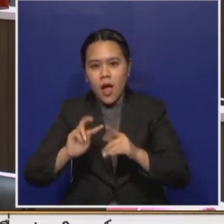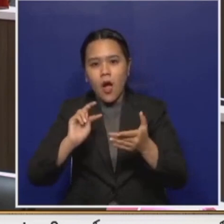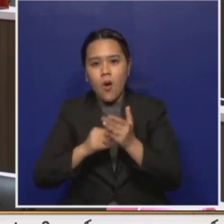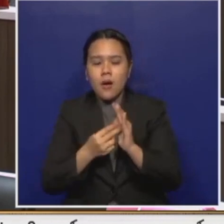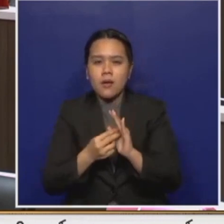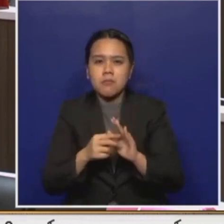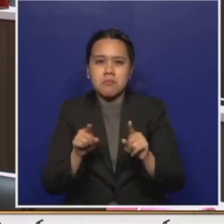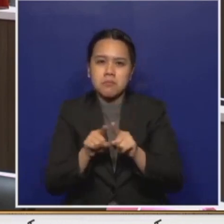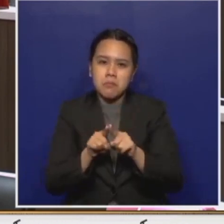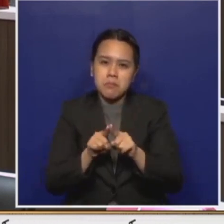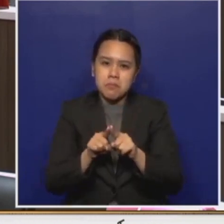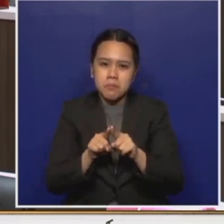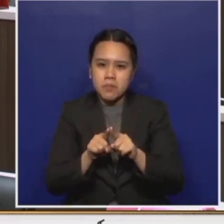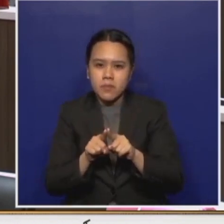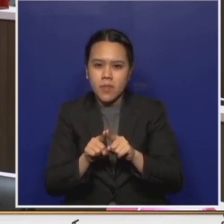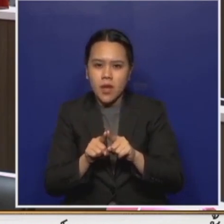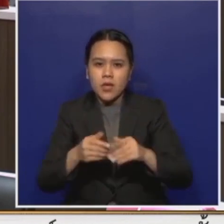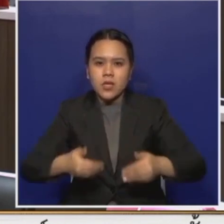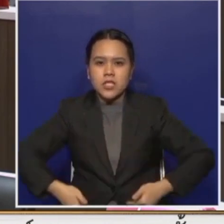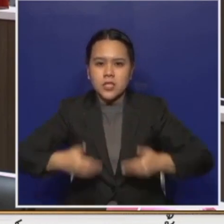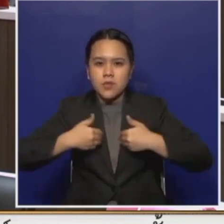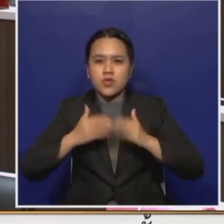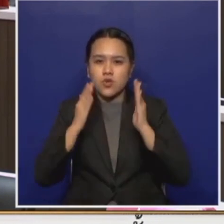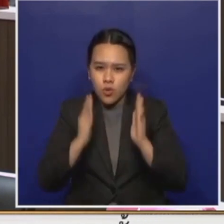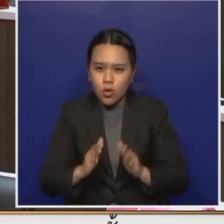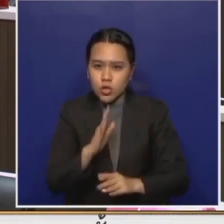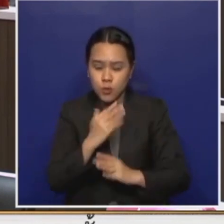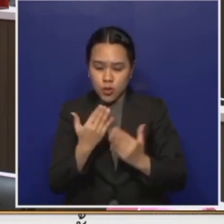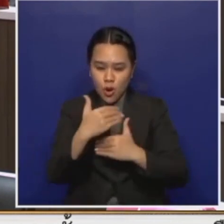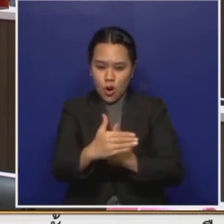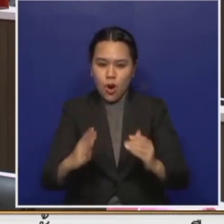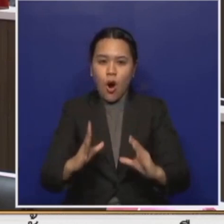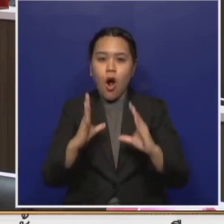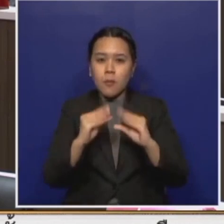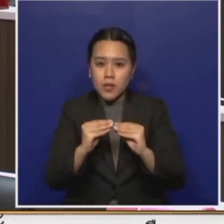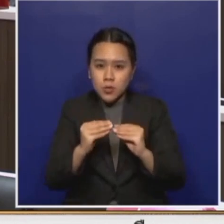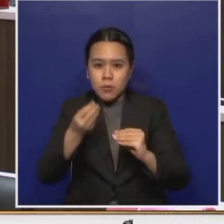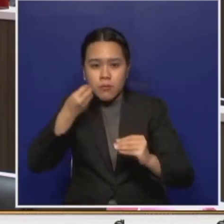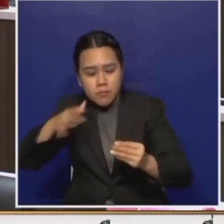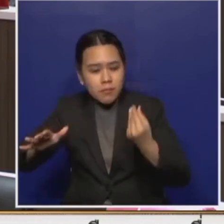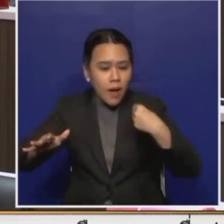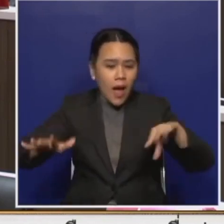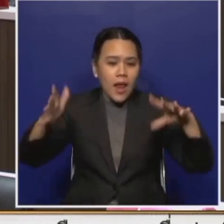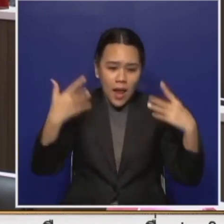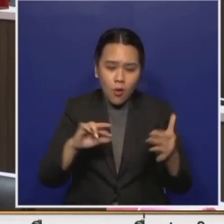ของความเป็นมนุษย์ครับ ออกจากห้องนี้ไป และก็คือความเป็มนุ์ทเทาเทียมกัน